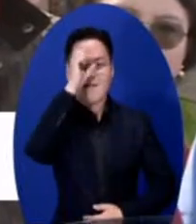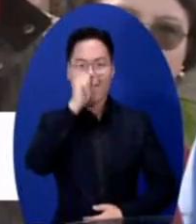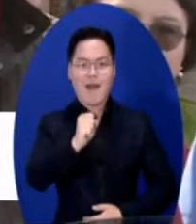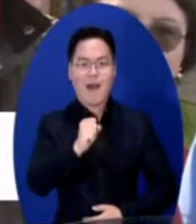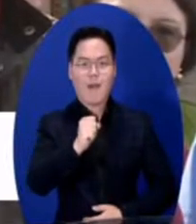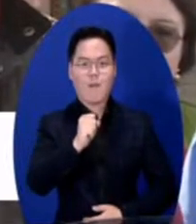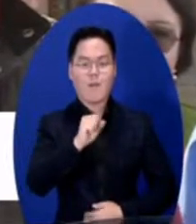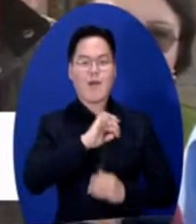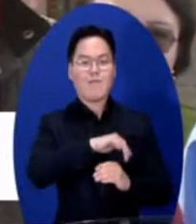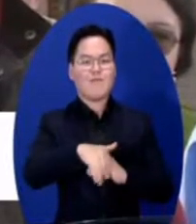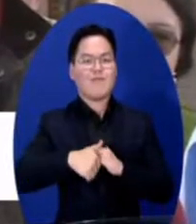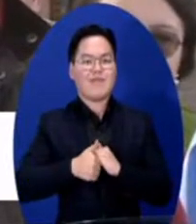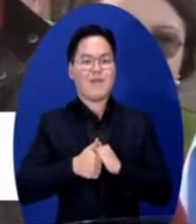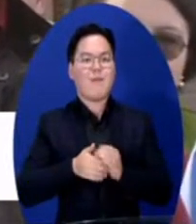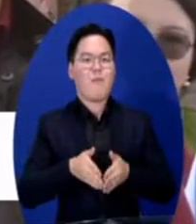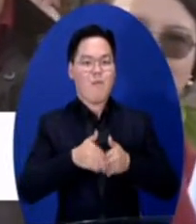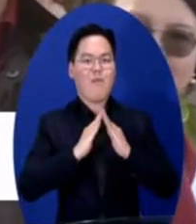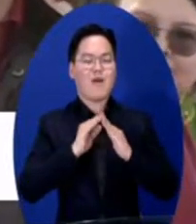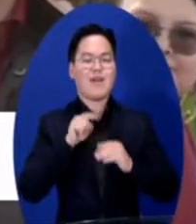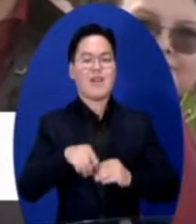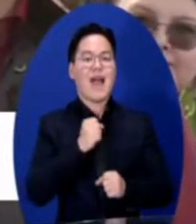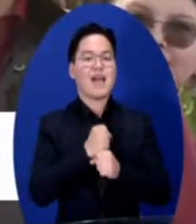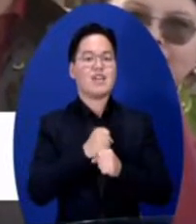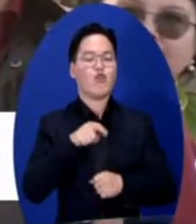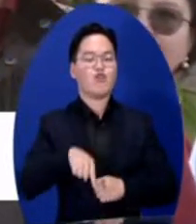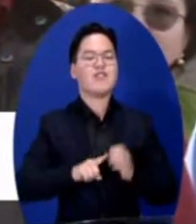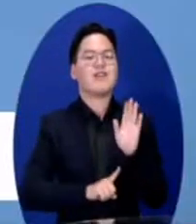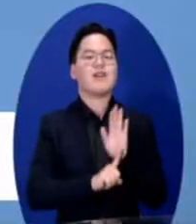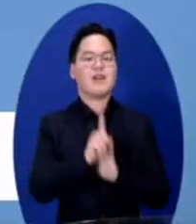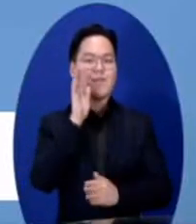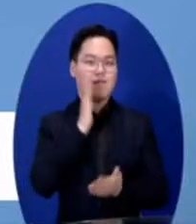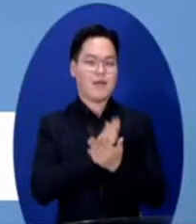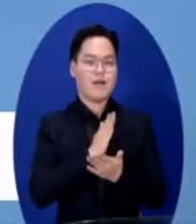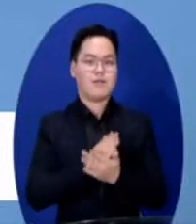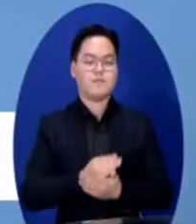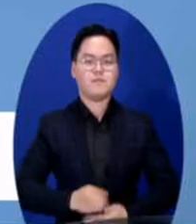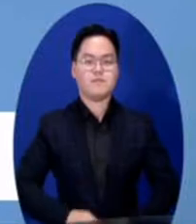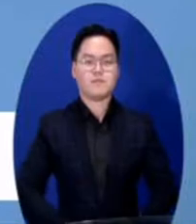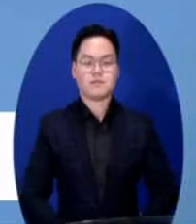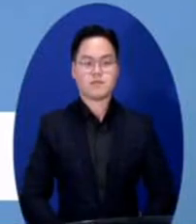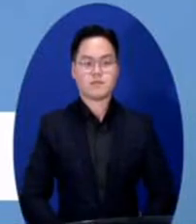бид тусад нь бид олгож авах хэрэгтэй. Энэ ажлын маань их л ингээд өнөөдөрс эхэлж байгаа.